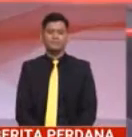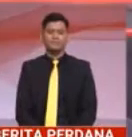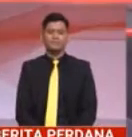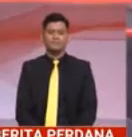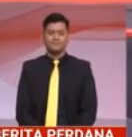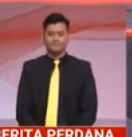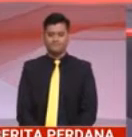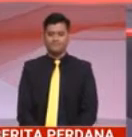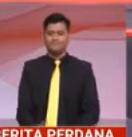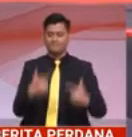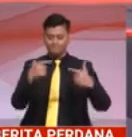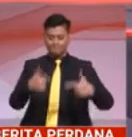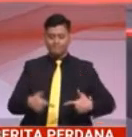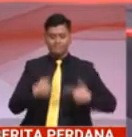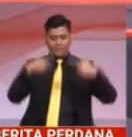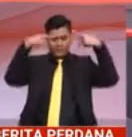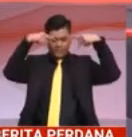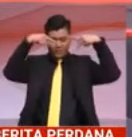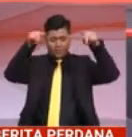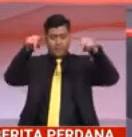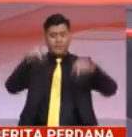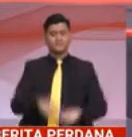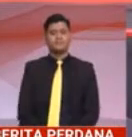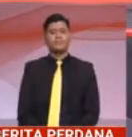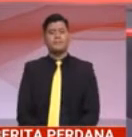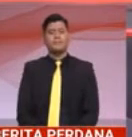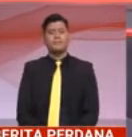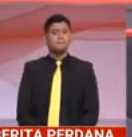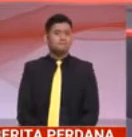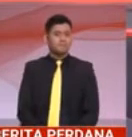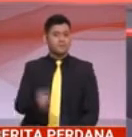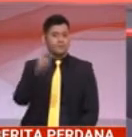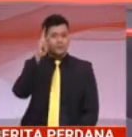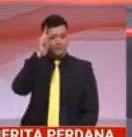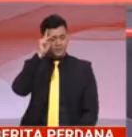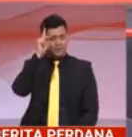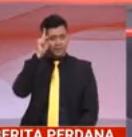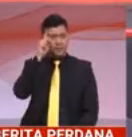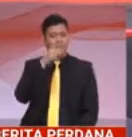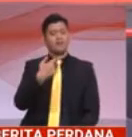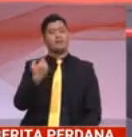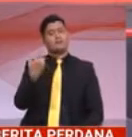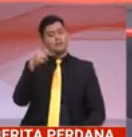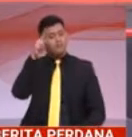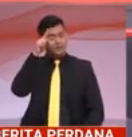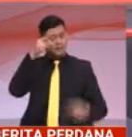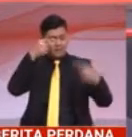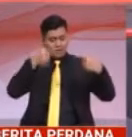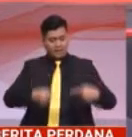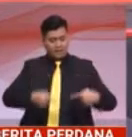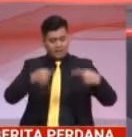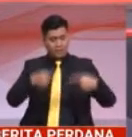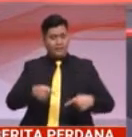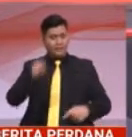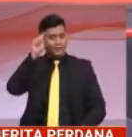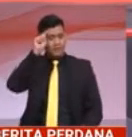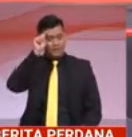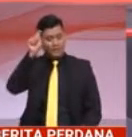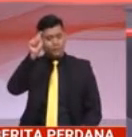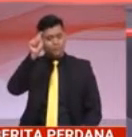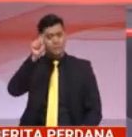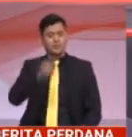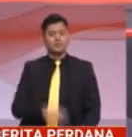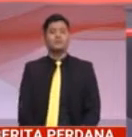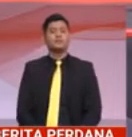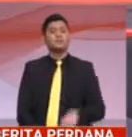Dalam aksi Liga Perdana, Kelantan United pula gagal memanfaatkan kelebihan beraksi di laman sendiri apabila tumpas 2-3 kepada Terengganu 2 dalam